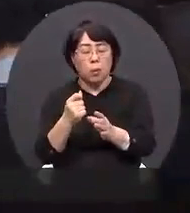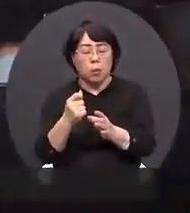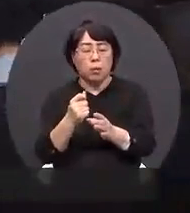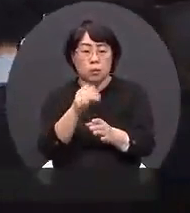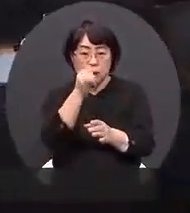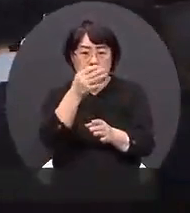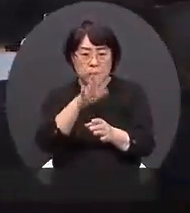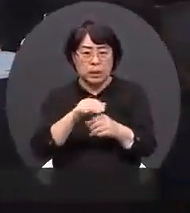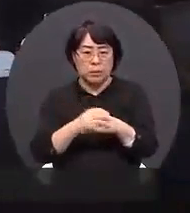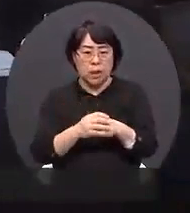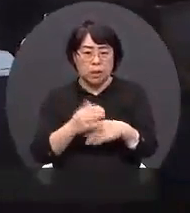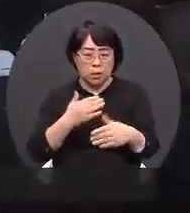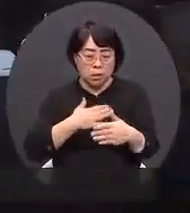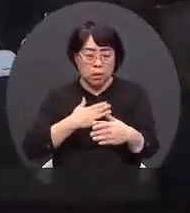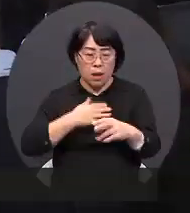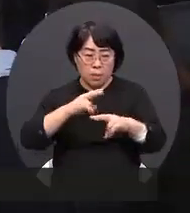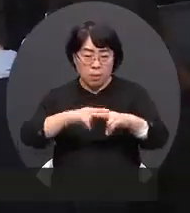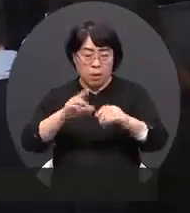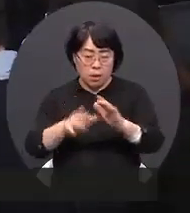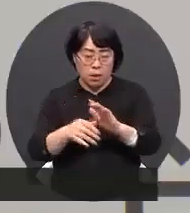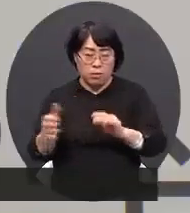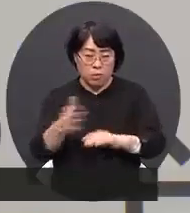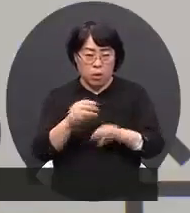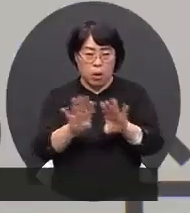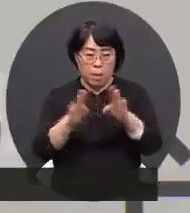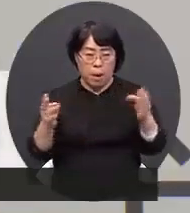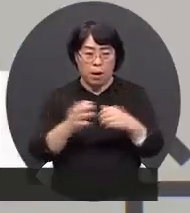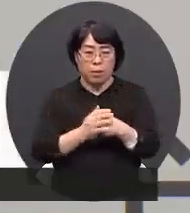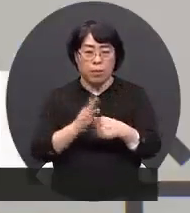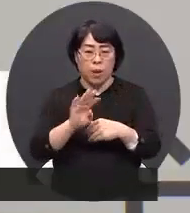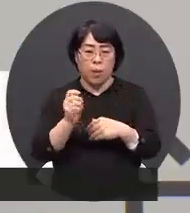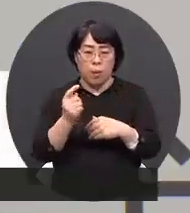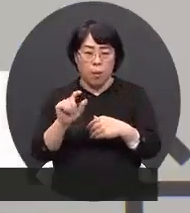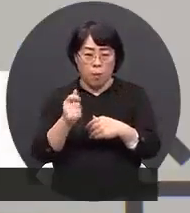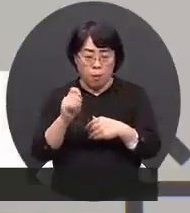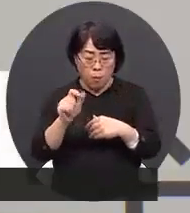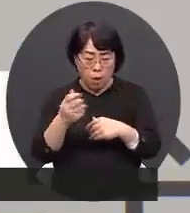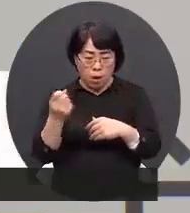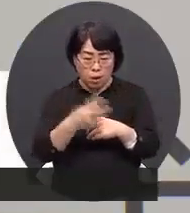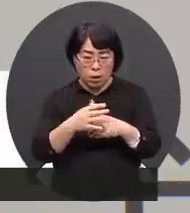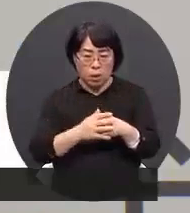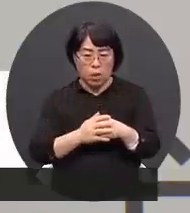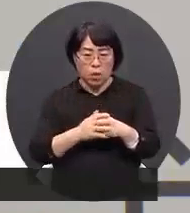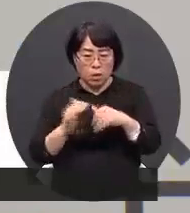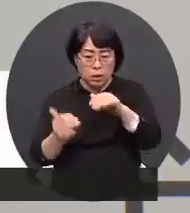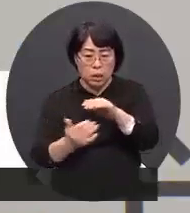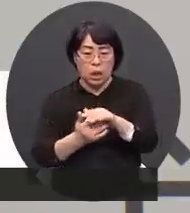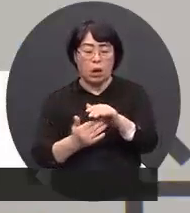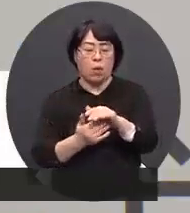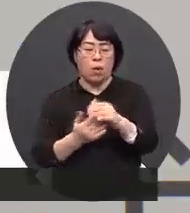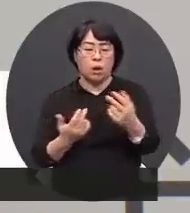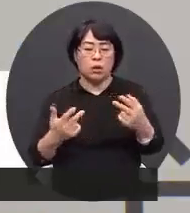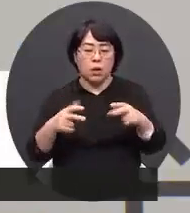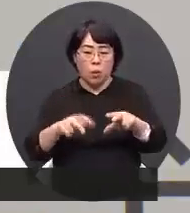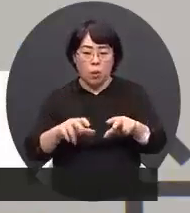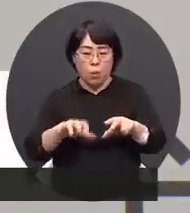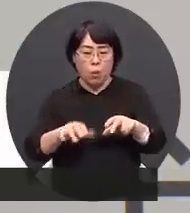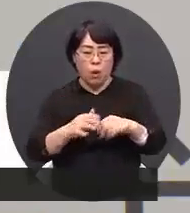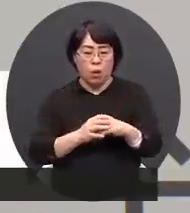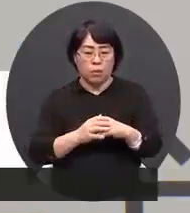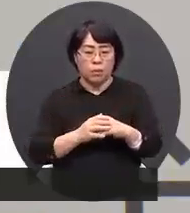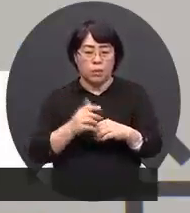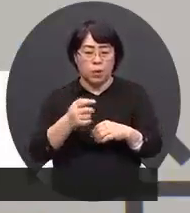기정사실로 여겨집니다 본관 영빈관 을 비롯하여 최고의 정원 이라 불리는 녹지